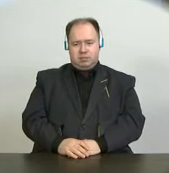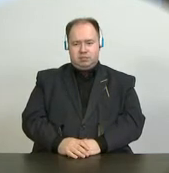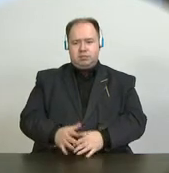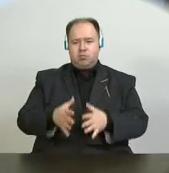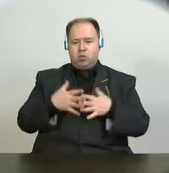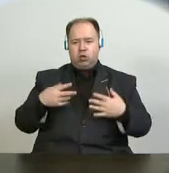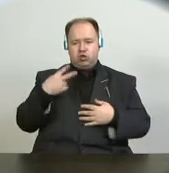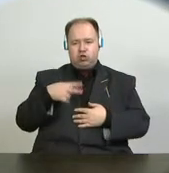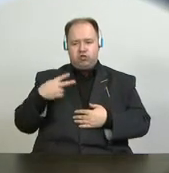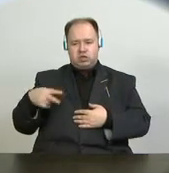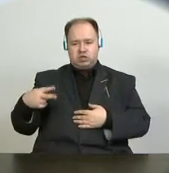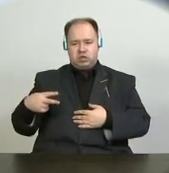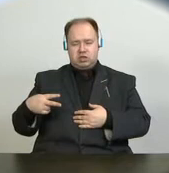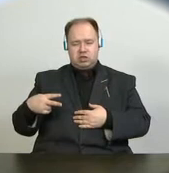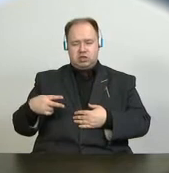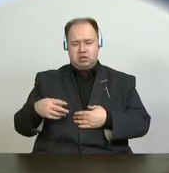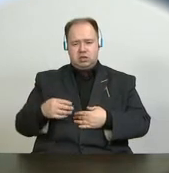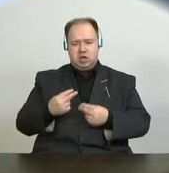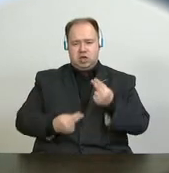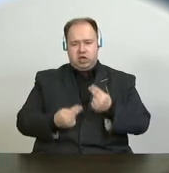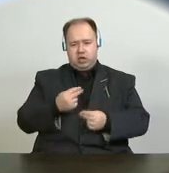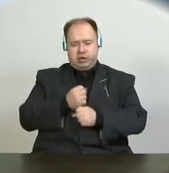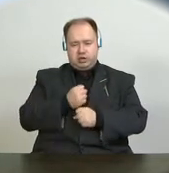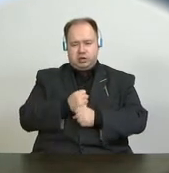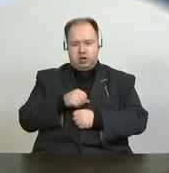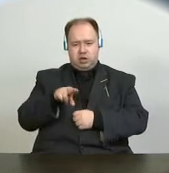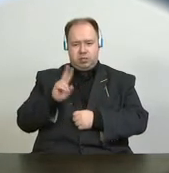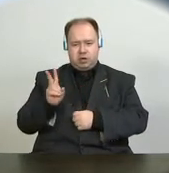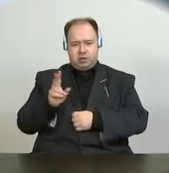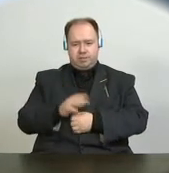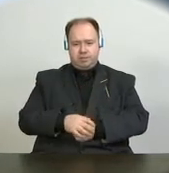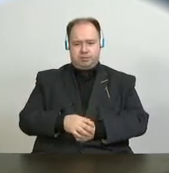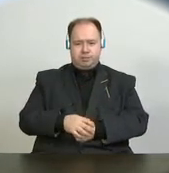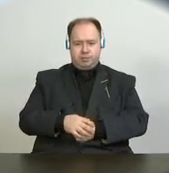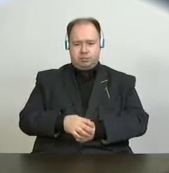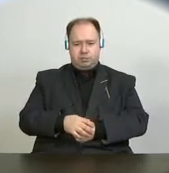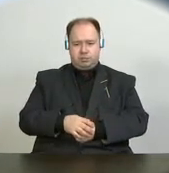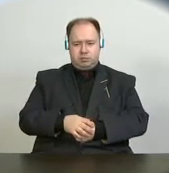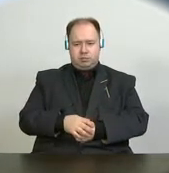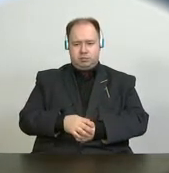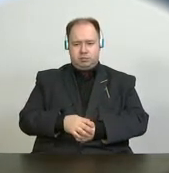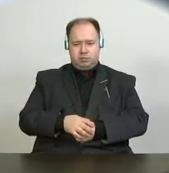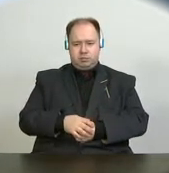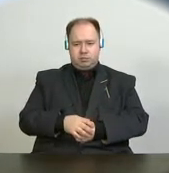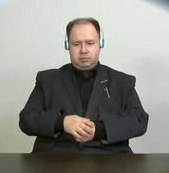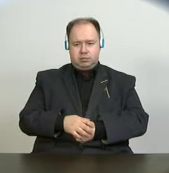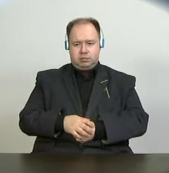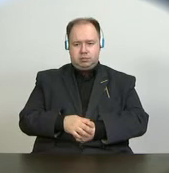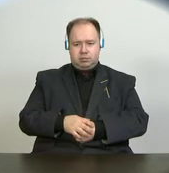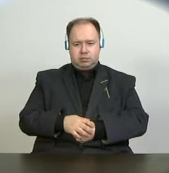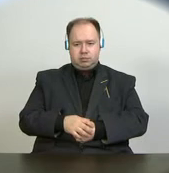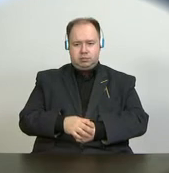20 проектов сделали нам писем соответственно за почти 20 лет ну пока хорошо